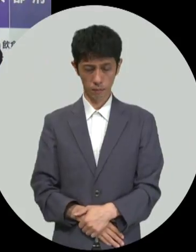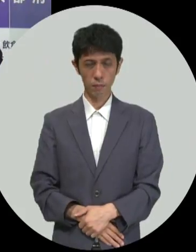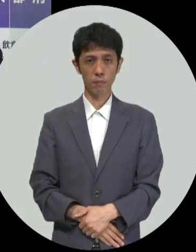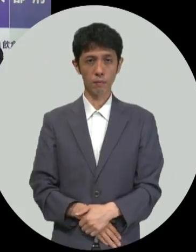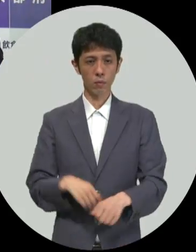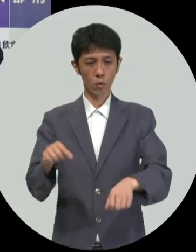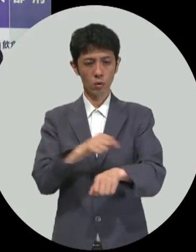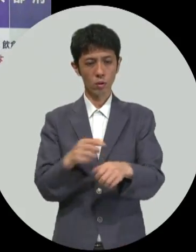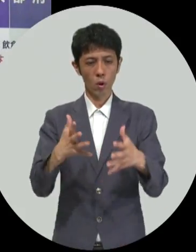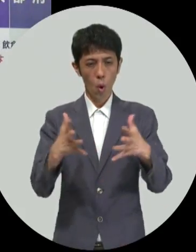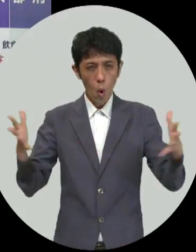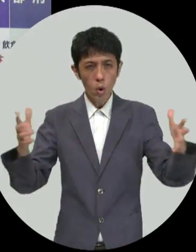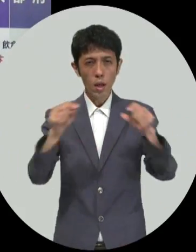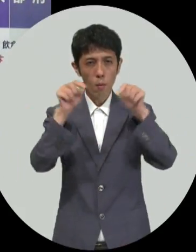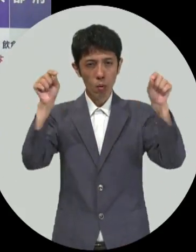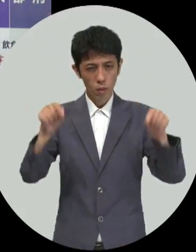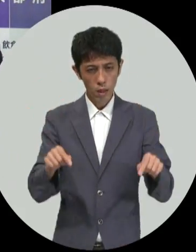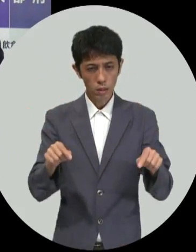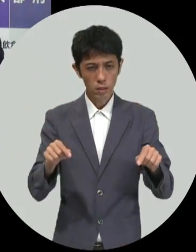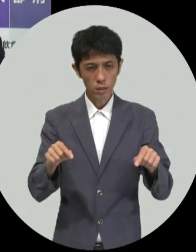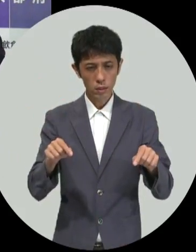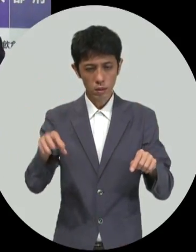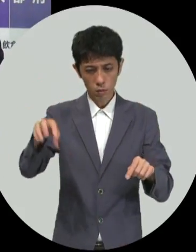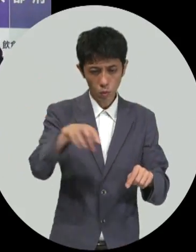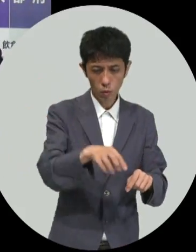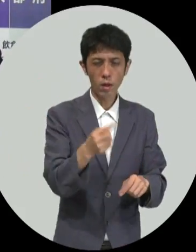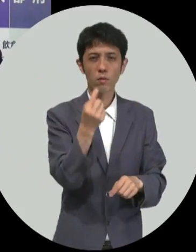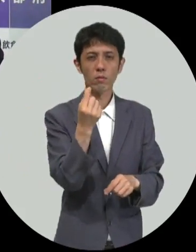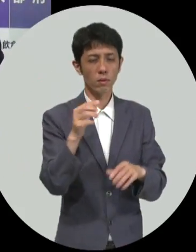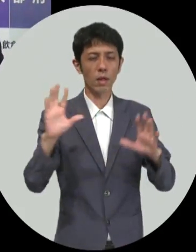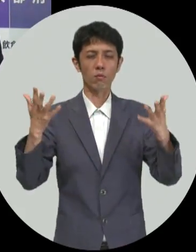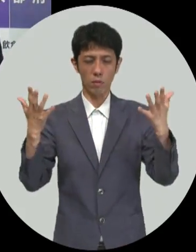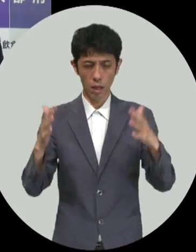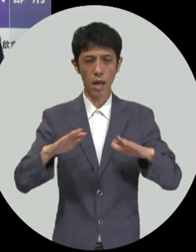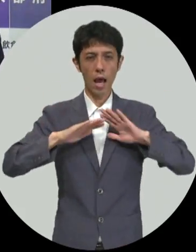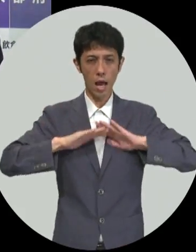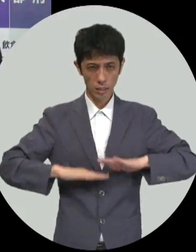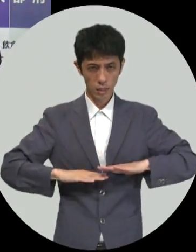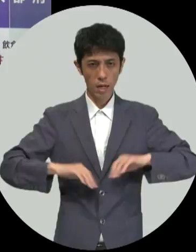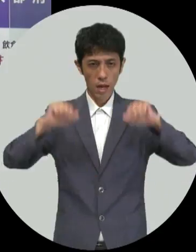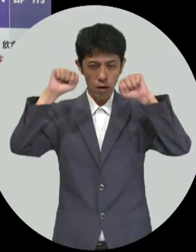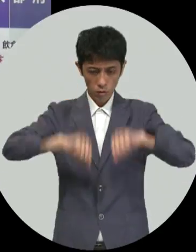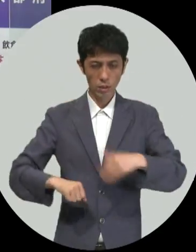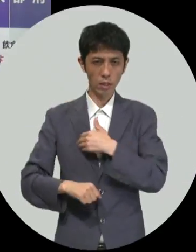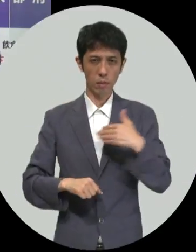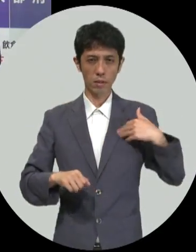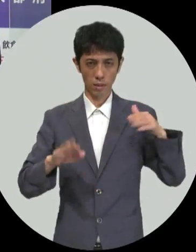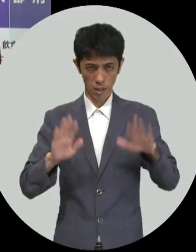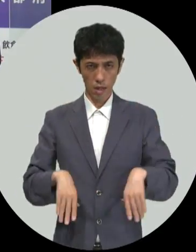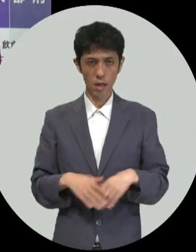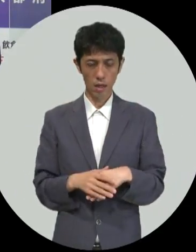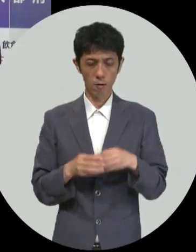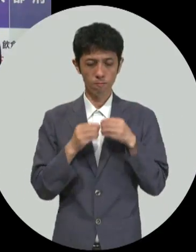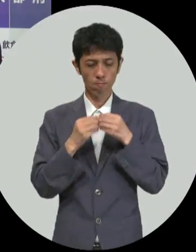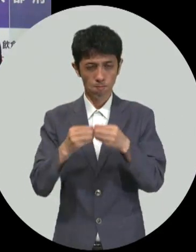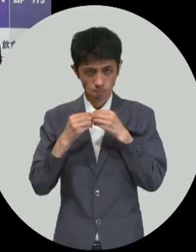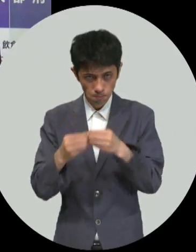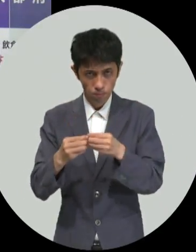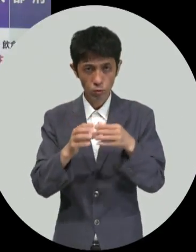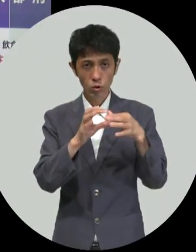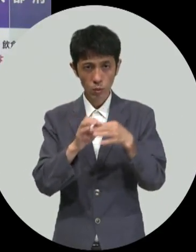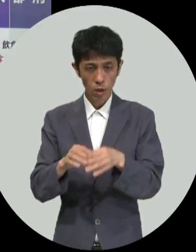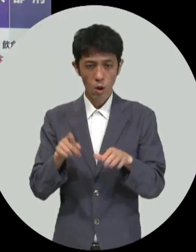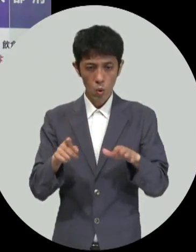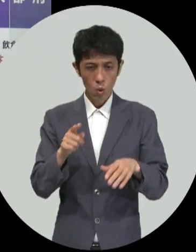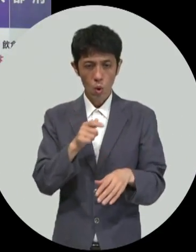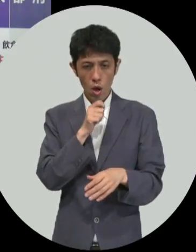特に大きな問題となるような箇所はなくですね、安全が確認されましたのでご報告いたします。詳細については、この会